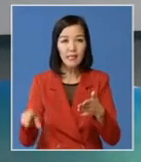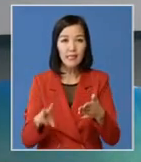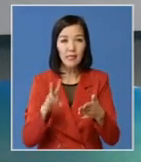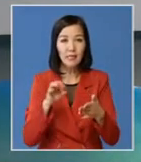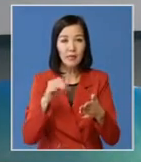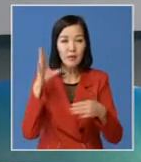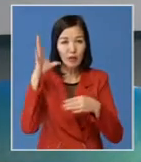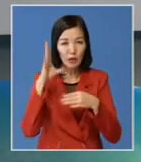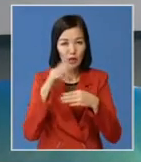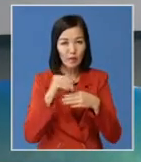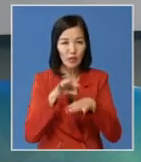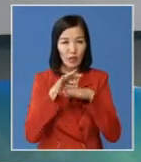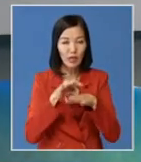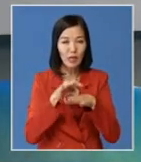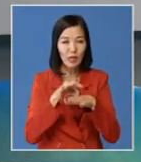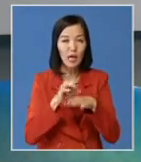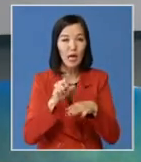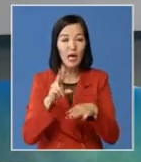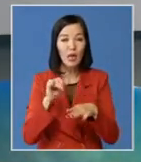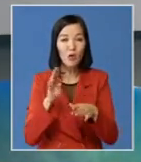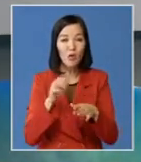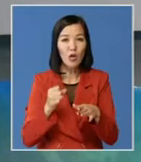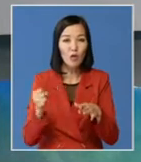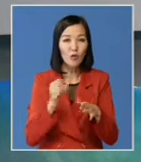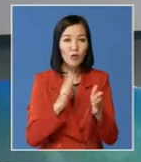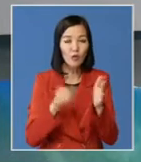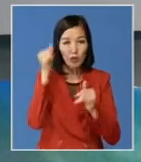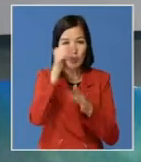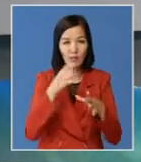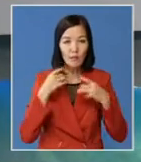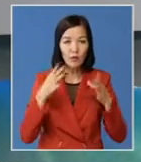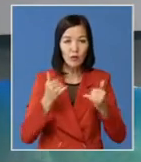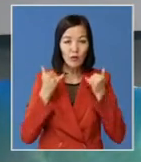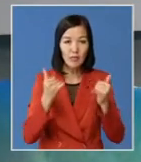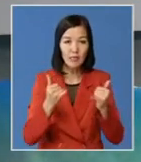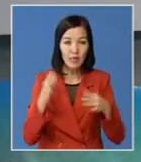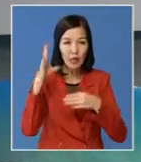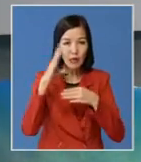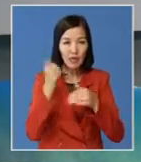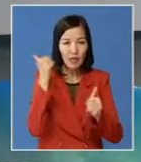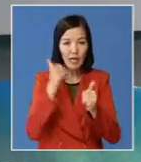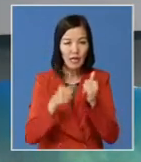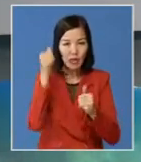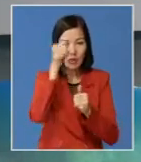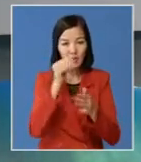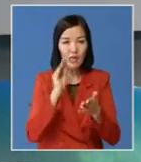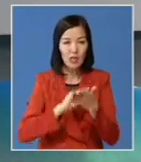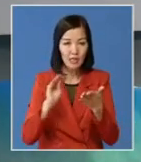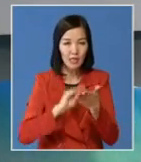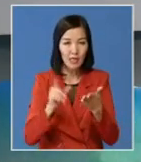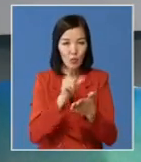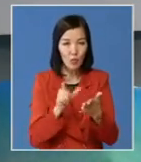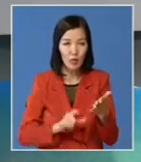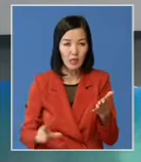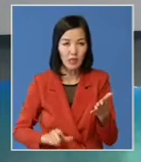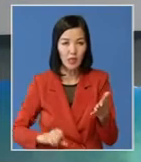шығармашылық кеші өтті. Әдеби шара Алакөл ауданының 90 жылдық мерейтой аясында ұйымдастырылған. Кеште ақынның әр жылдары жазған өлеңдерін аға буын